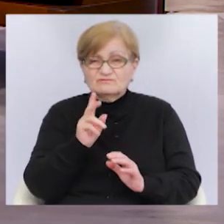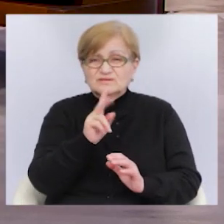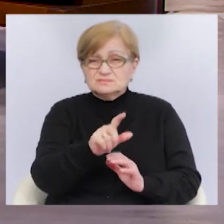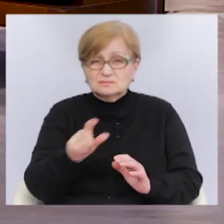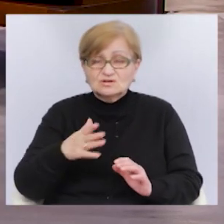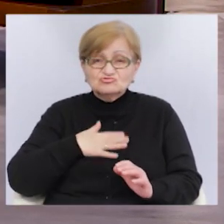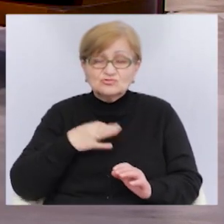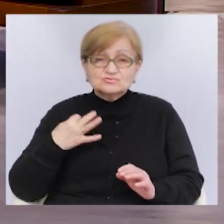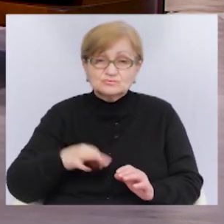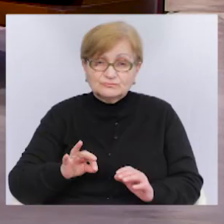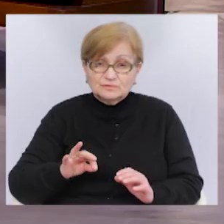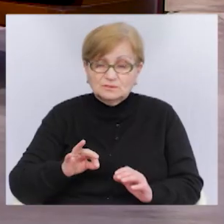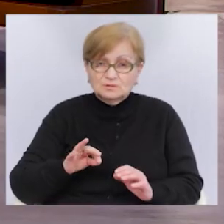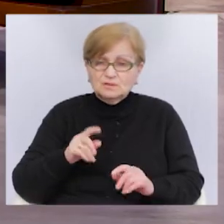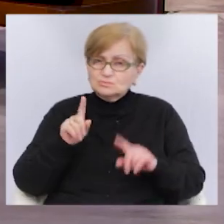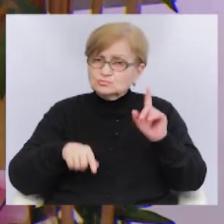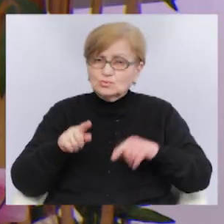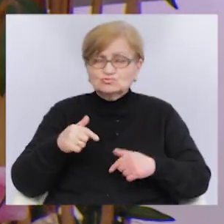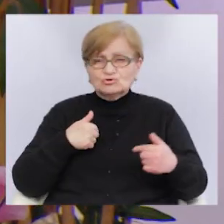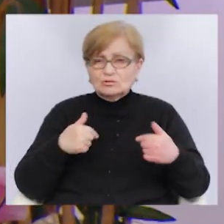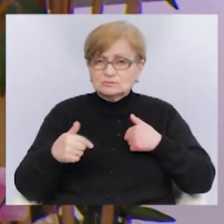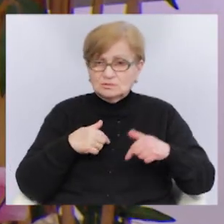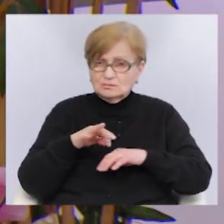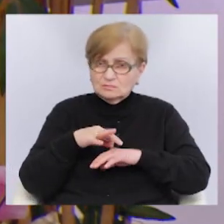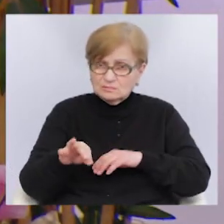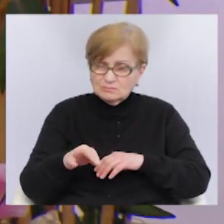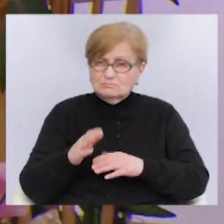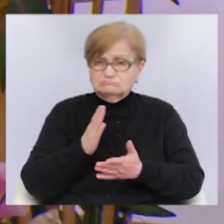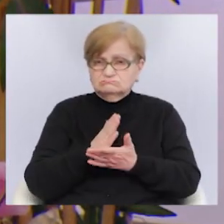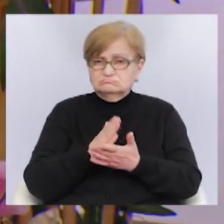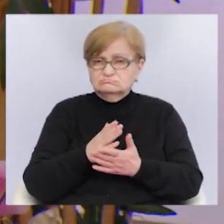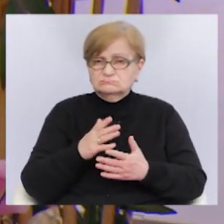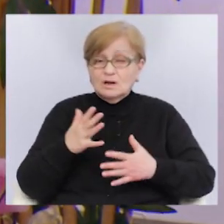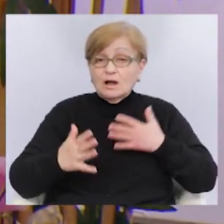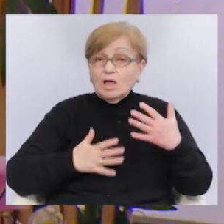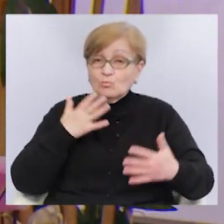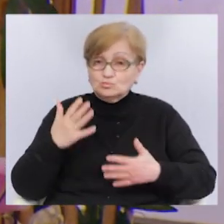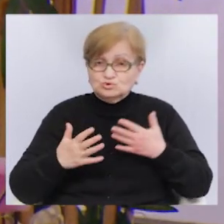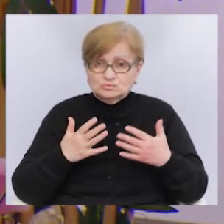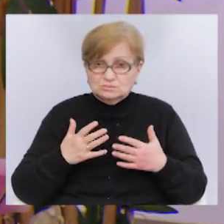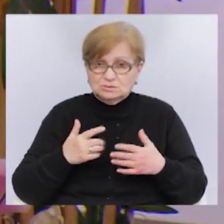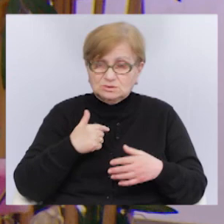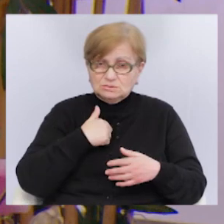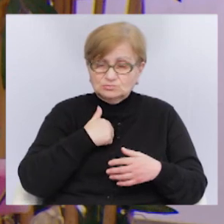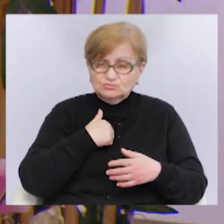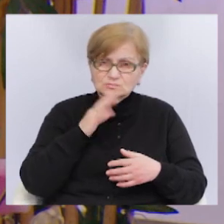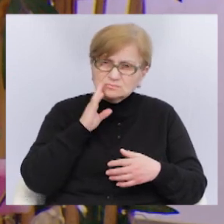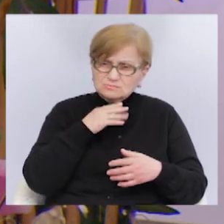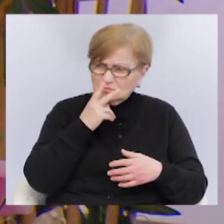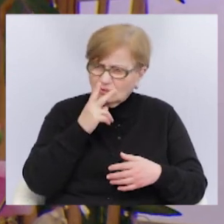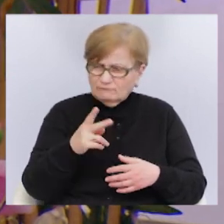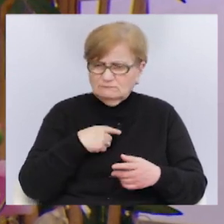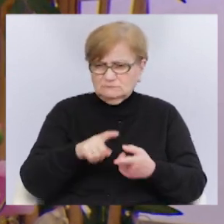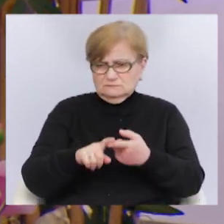ადამიანები, ჩვენი შვილები იტანჯებიან, ხო, გარკვეულ ტკივილს განიცდიან, ემოციურ ტკივილს. ეს ჩვენთვის, როგორც მშობლებისთვის,